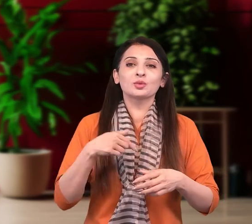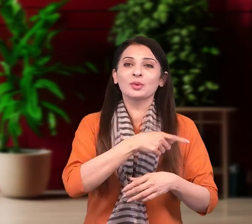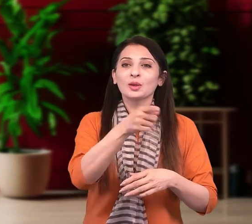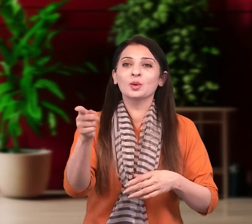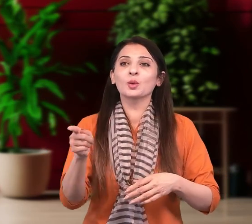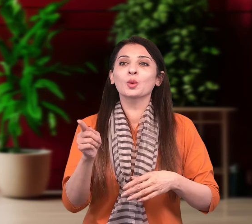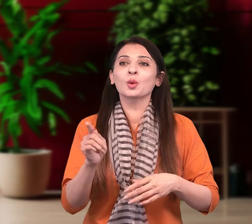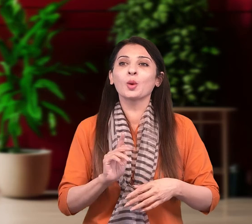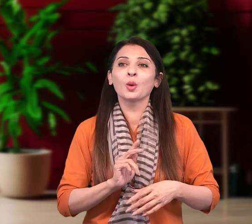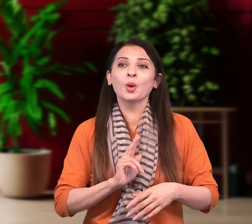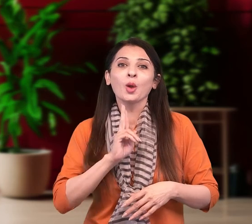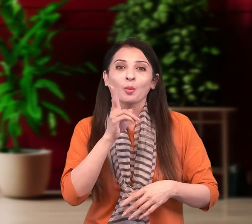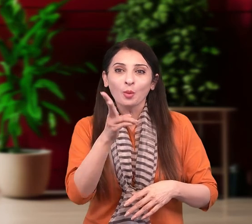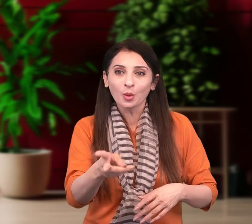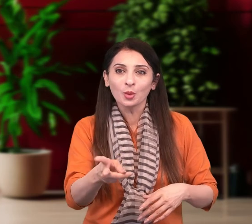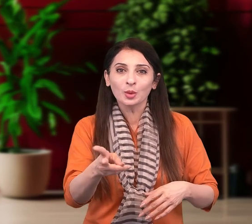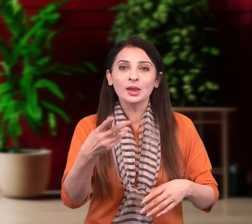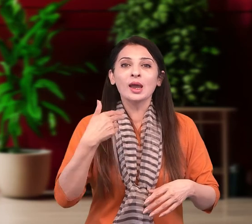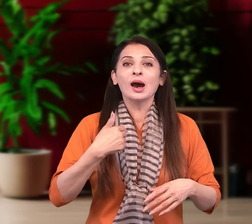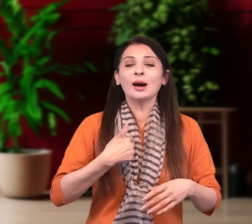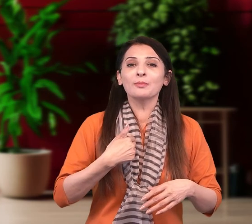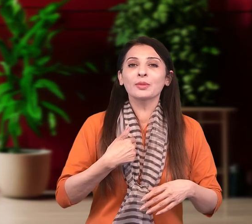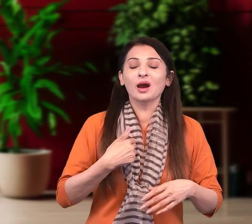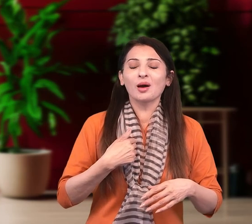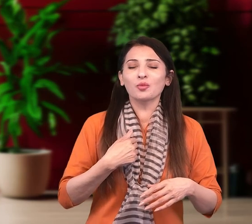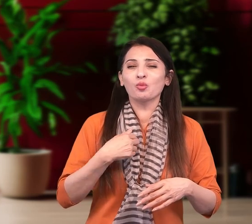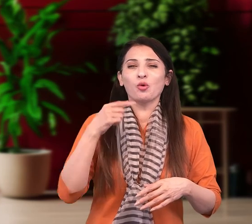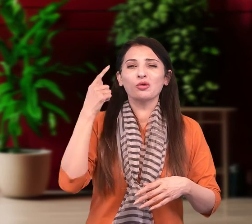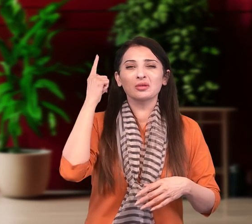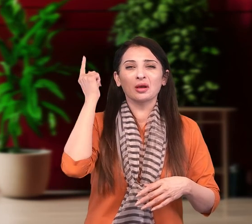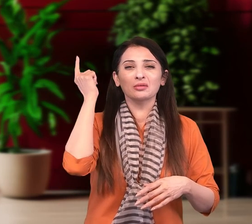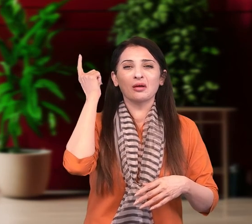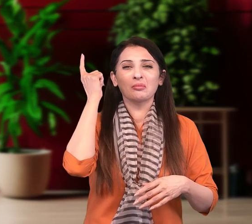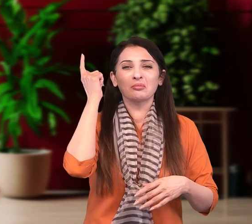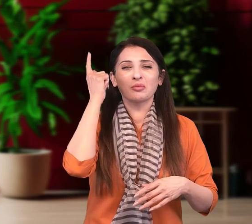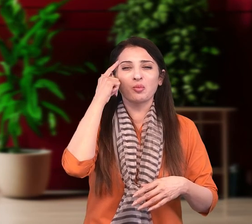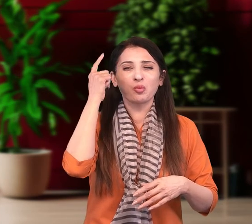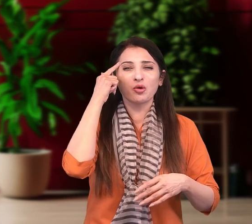with what makes you happy, connect with your spirit, connect with